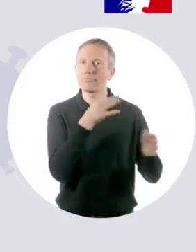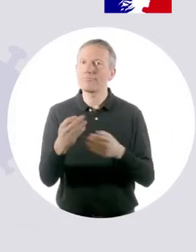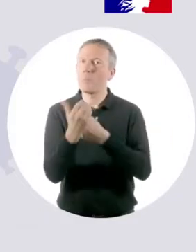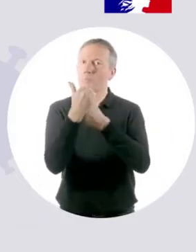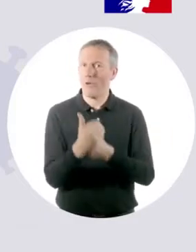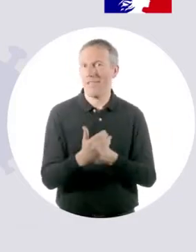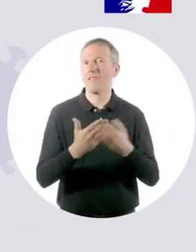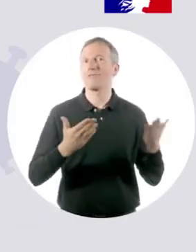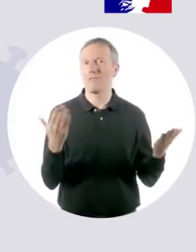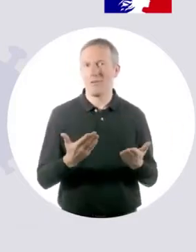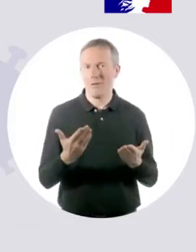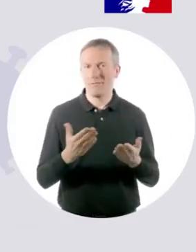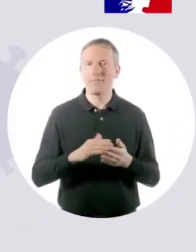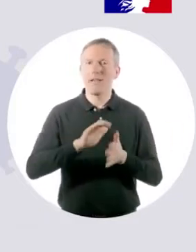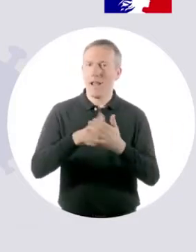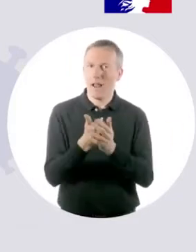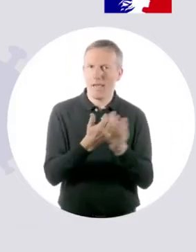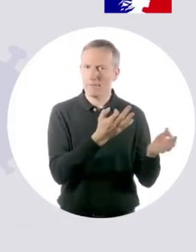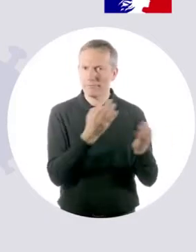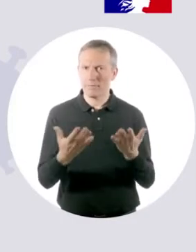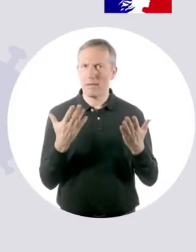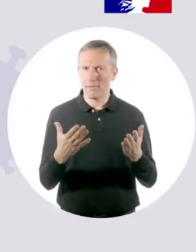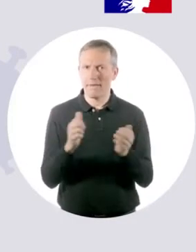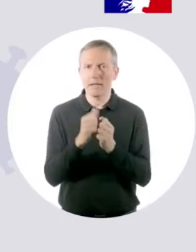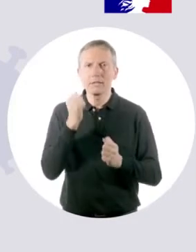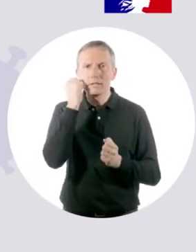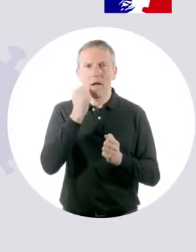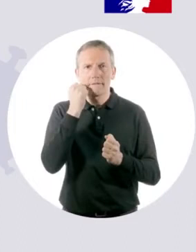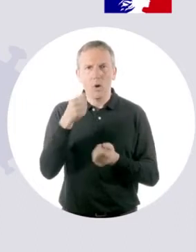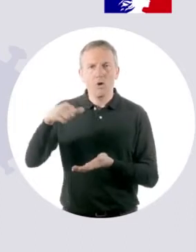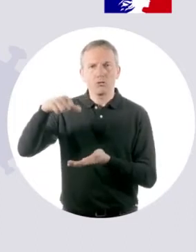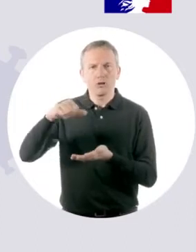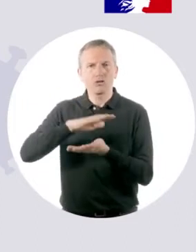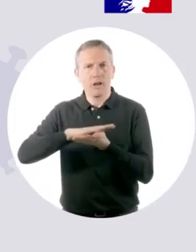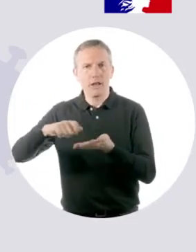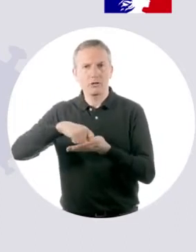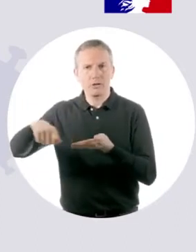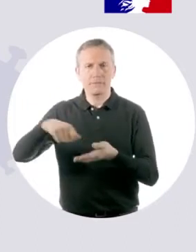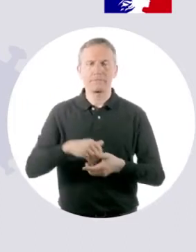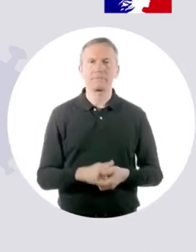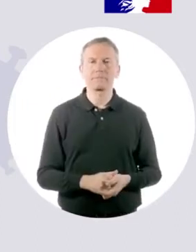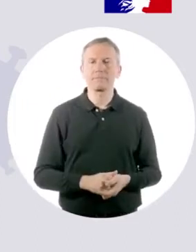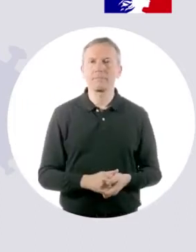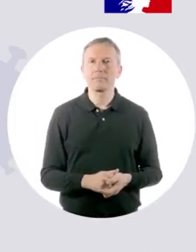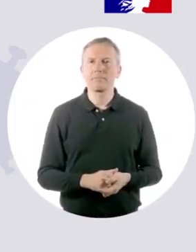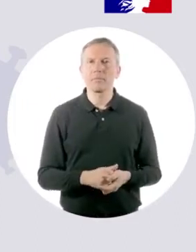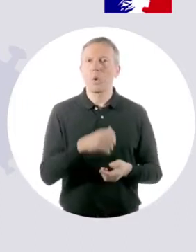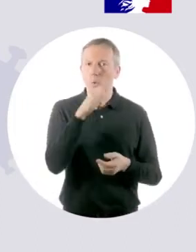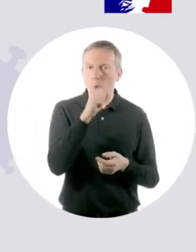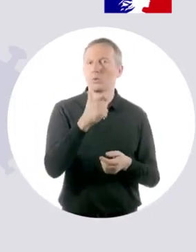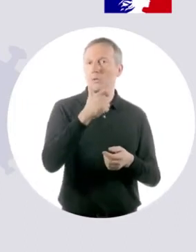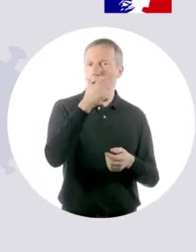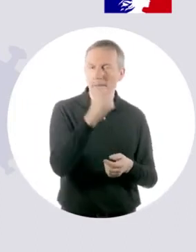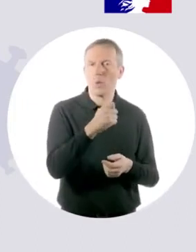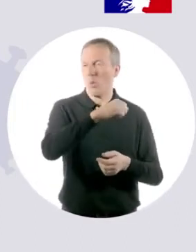appliquée systématiquement les gestes barrière l'avez-vous très régulièrement les mains avec du savon ou utiliser une solution hydroalcoolique